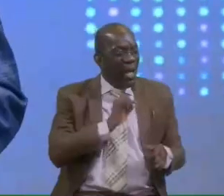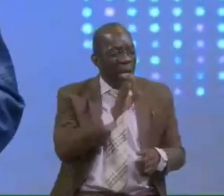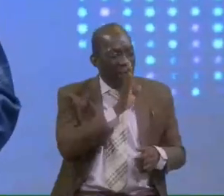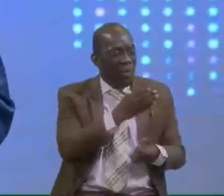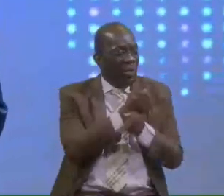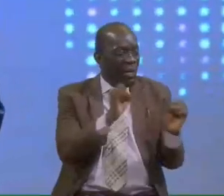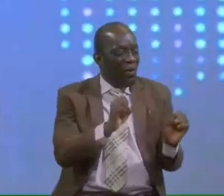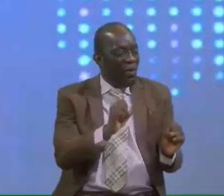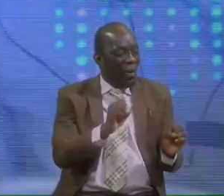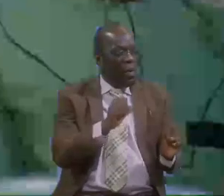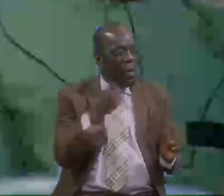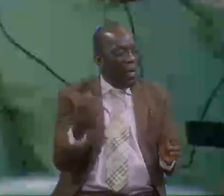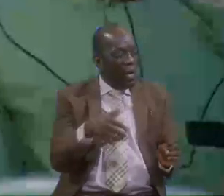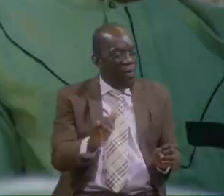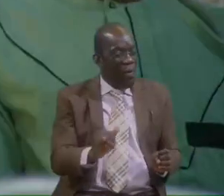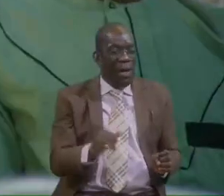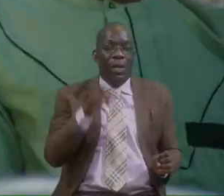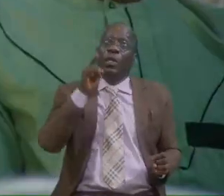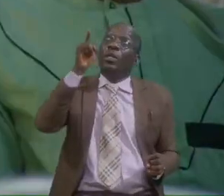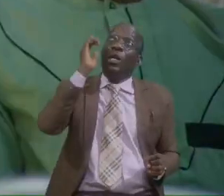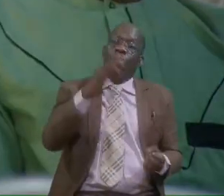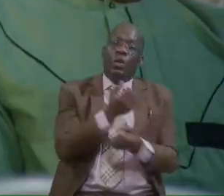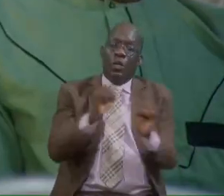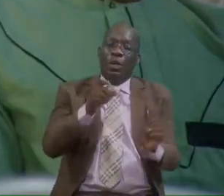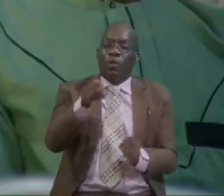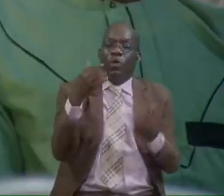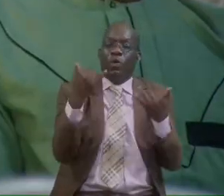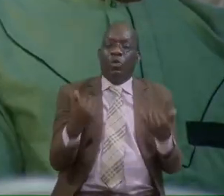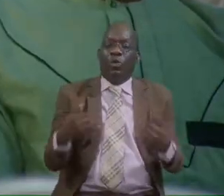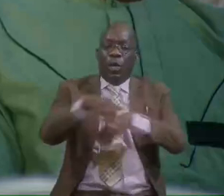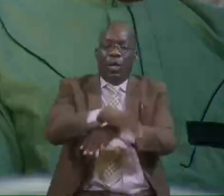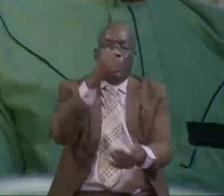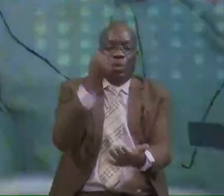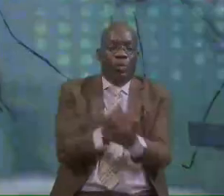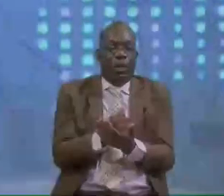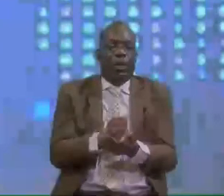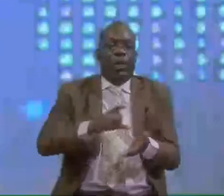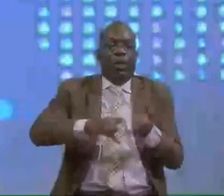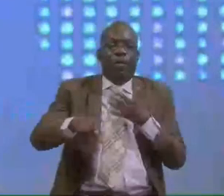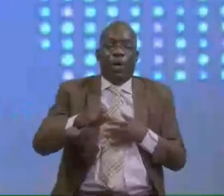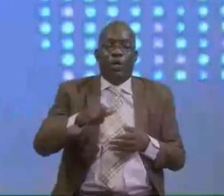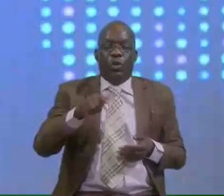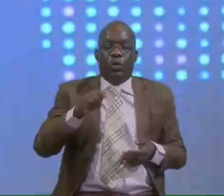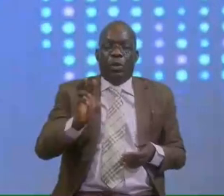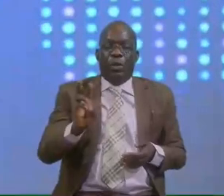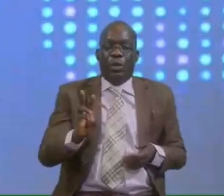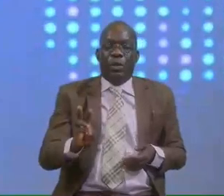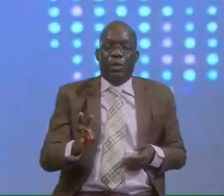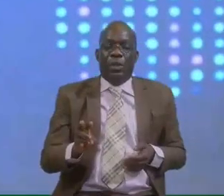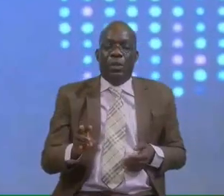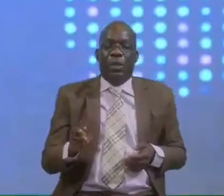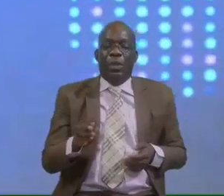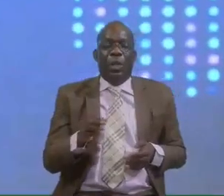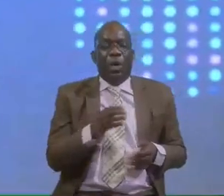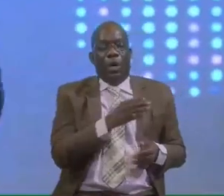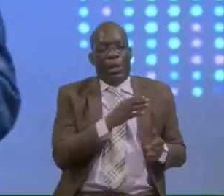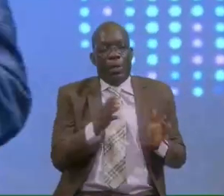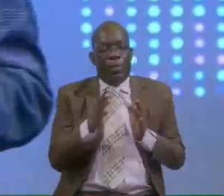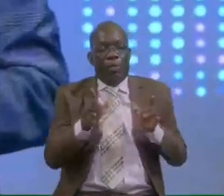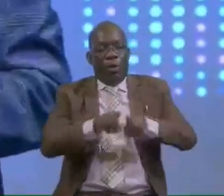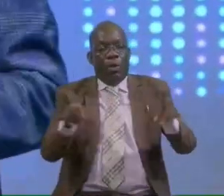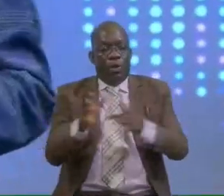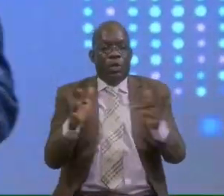sauvé? Il va te sauver ce soir. Voyez le verset 26. Verset 26. Jésus les regarda et leur